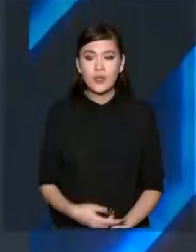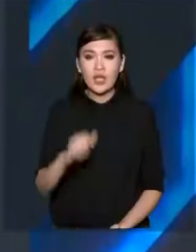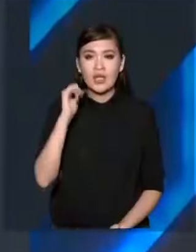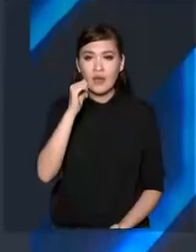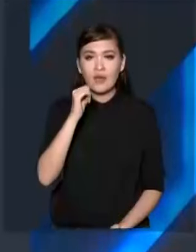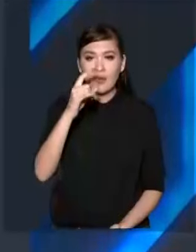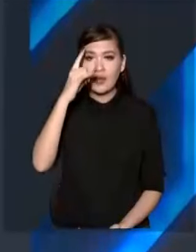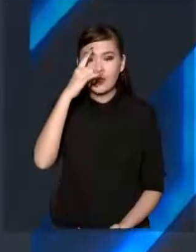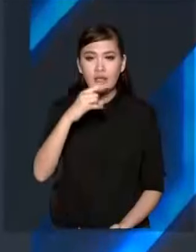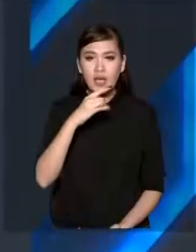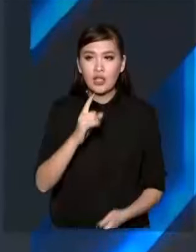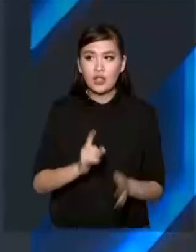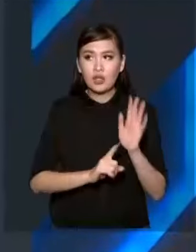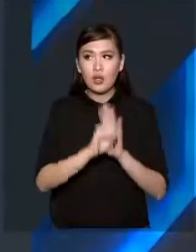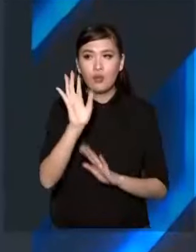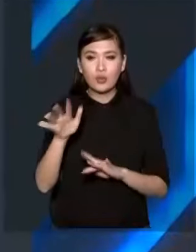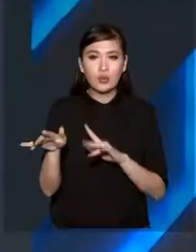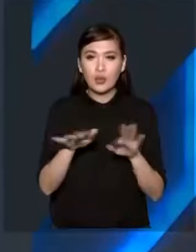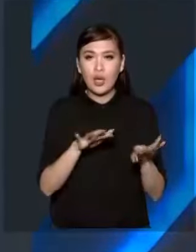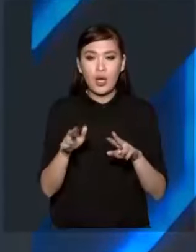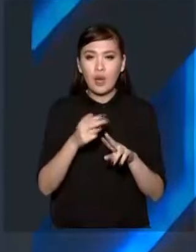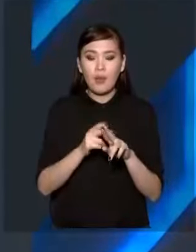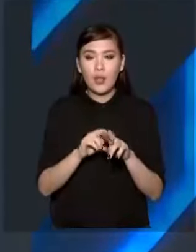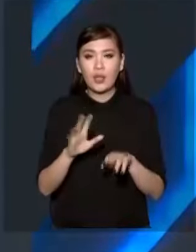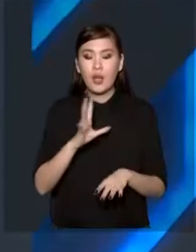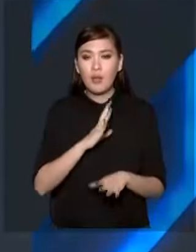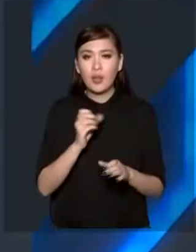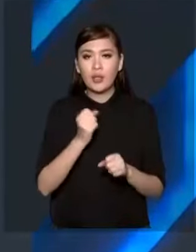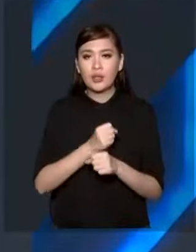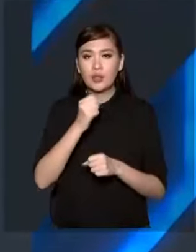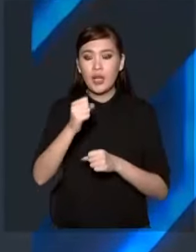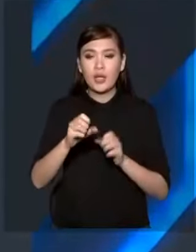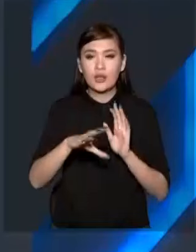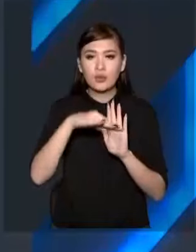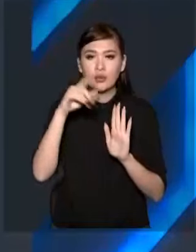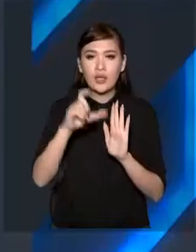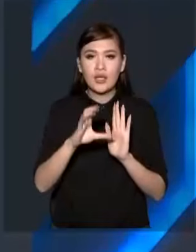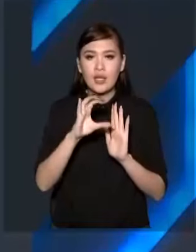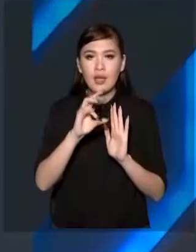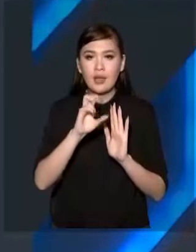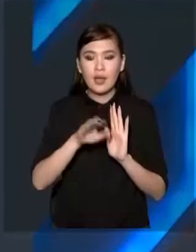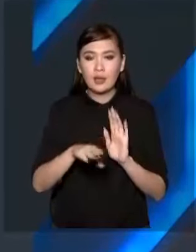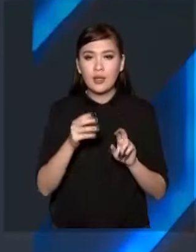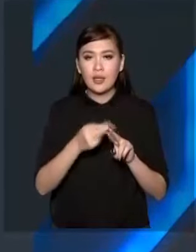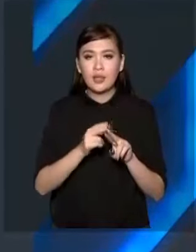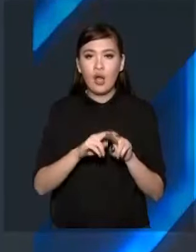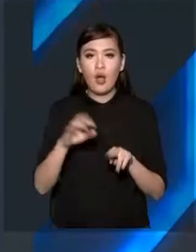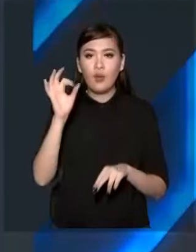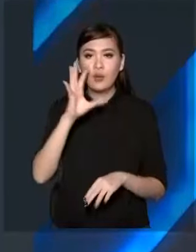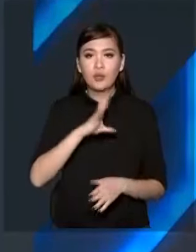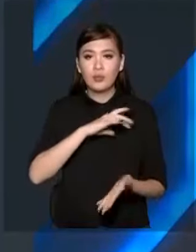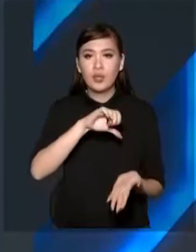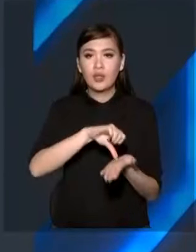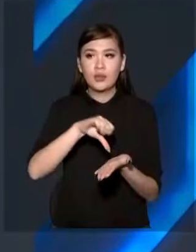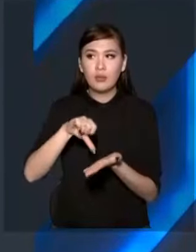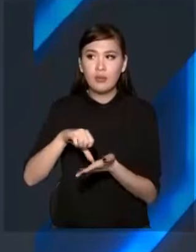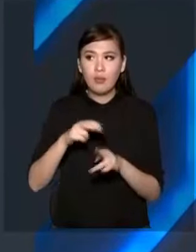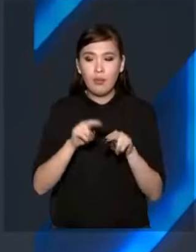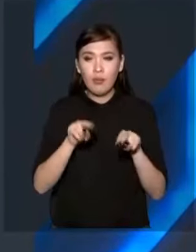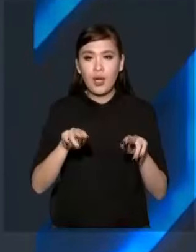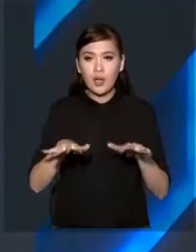Завтра в Казахстане начнется процедура выдвижения кандидатов в депутаты Сената. Напомним, что помимо членов политических партий